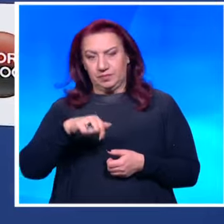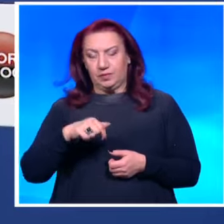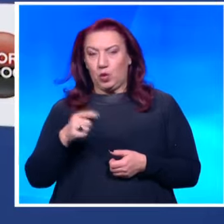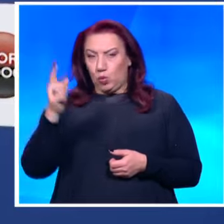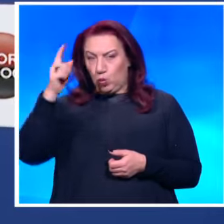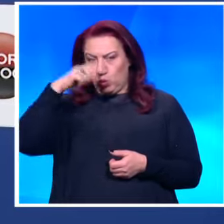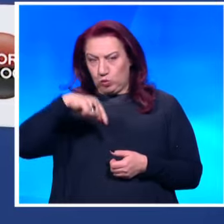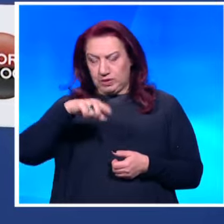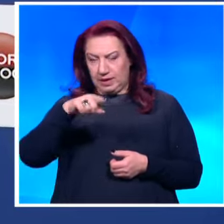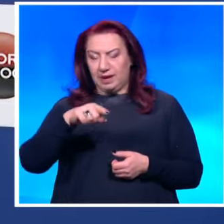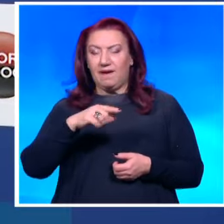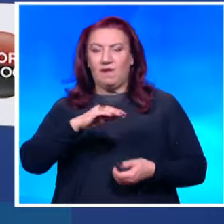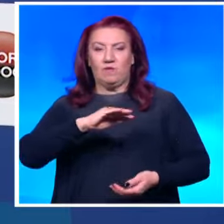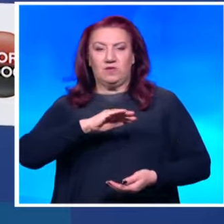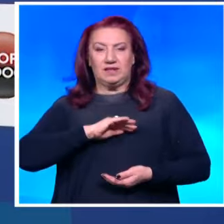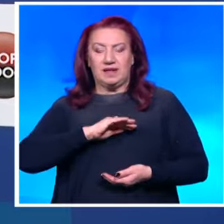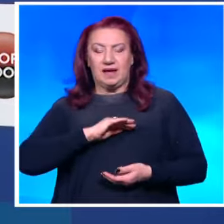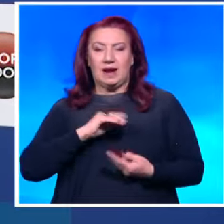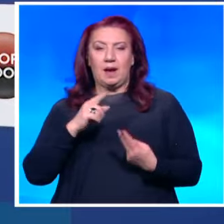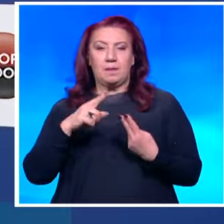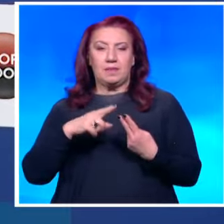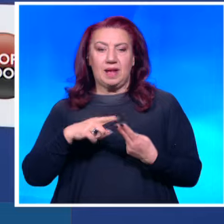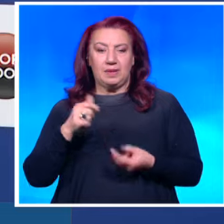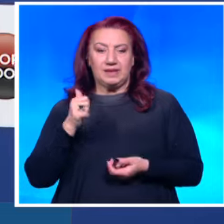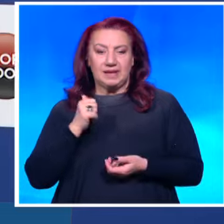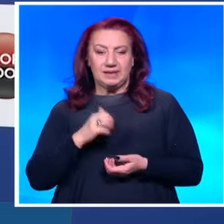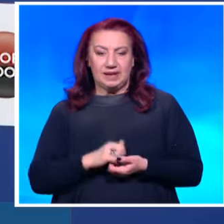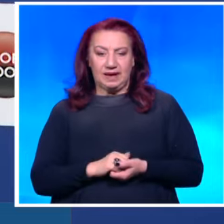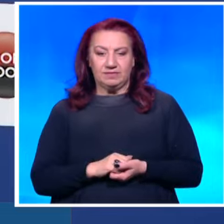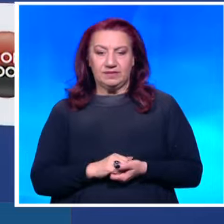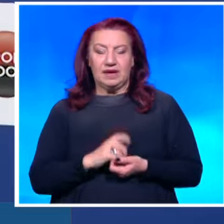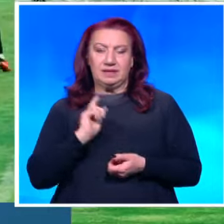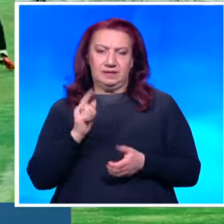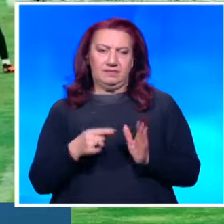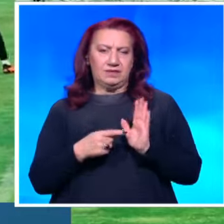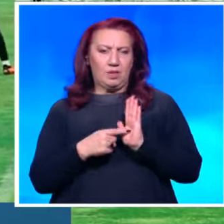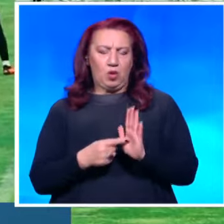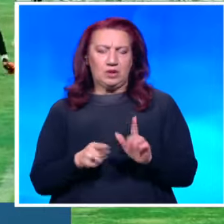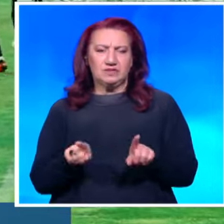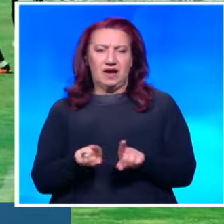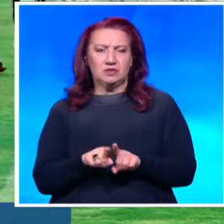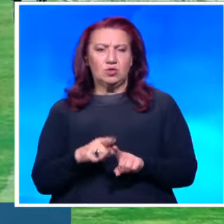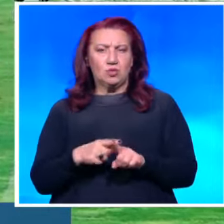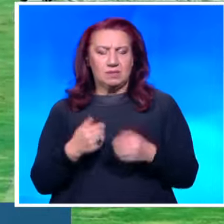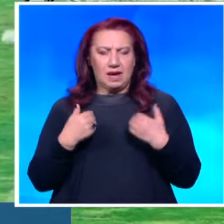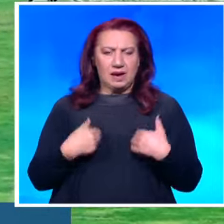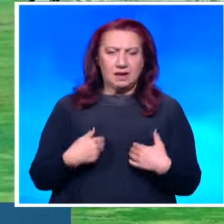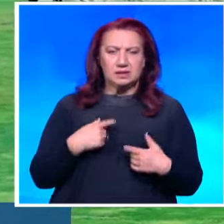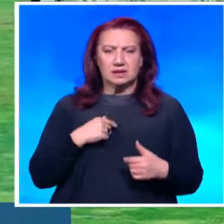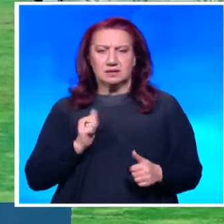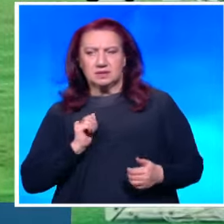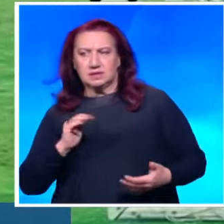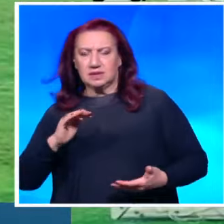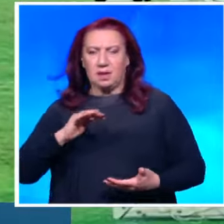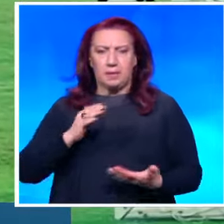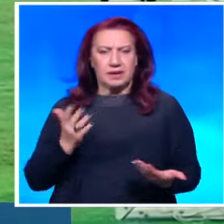На самия матч. Пламен е длъжен вече да покаже характер и да не се отбива така в такива матчи. Футбол